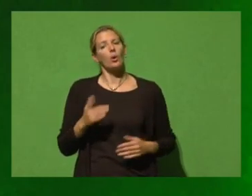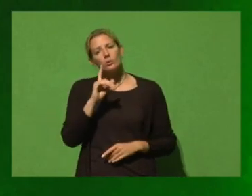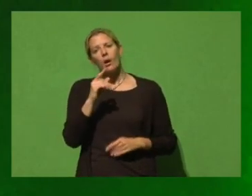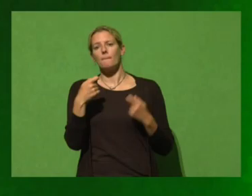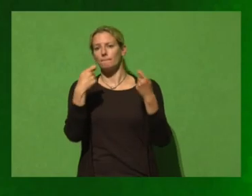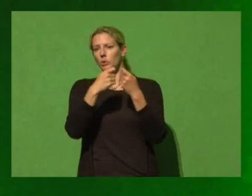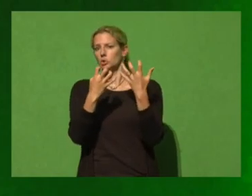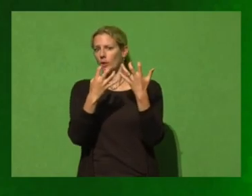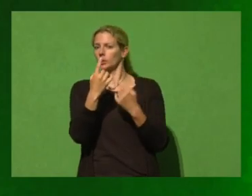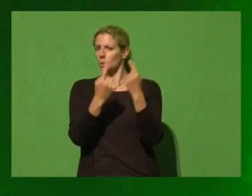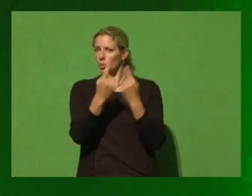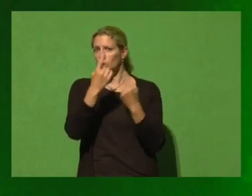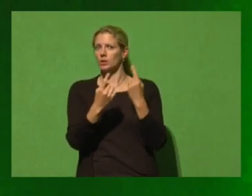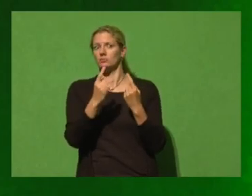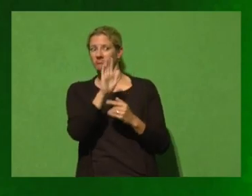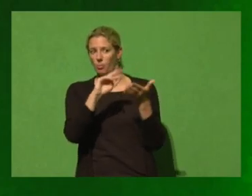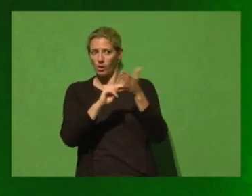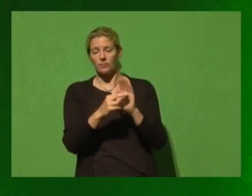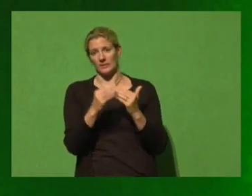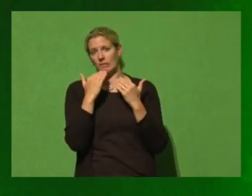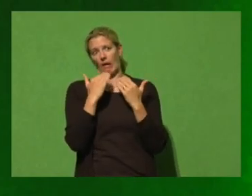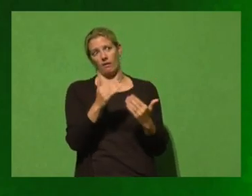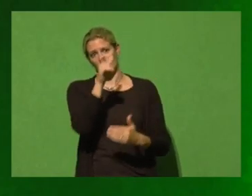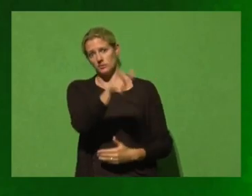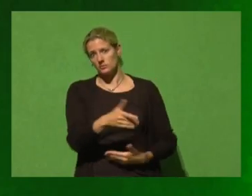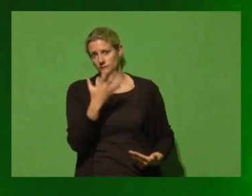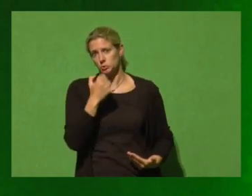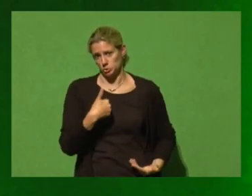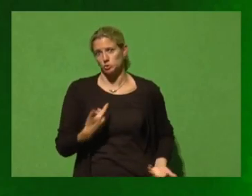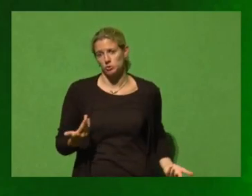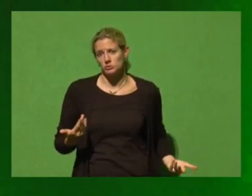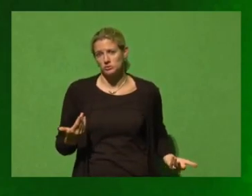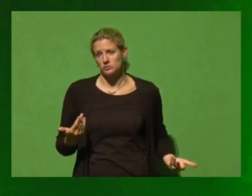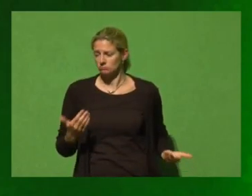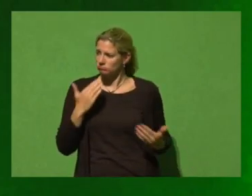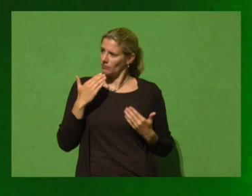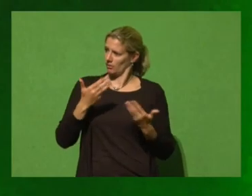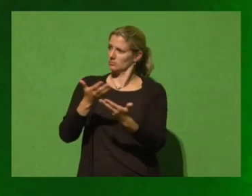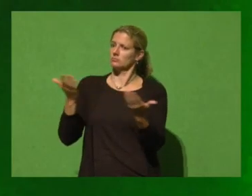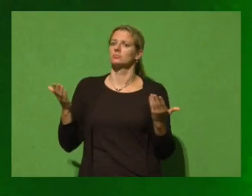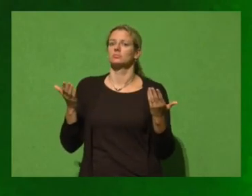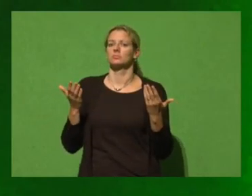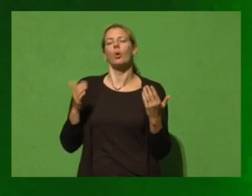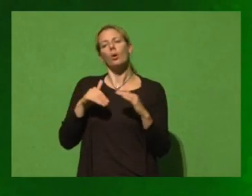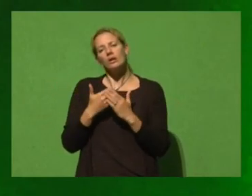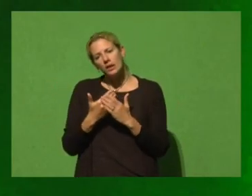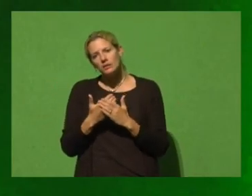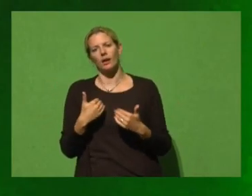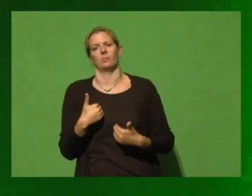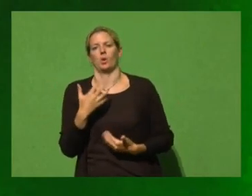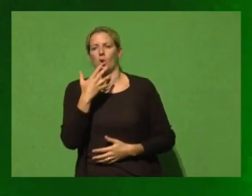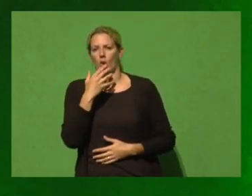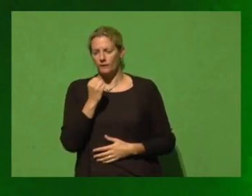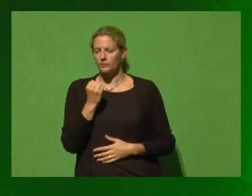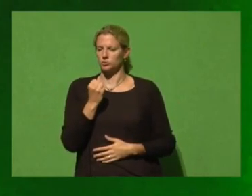Grünen, viel zu verdanken hat. Und ich möchte dazu beitragen, diese